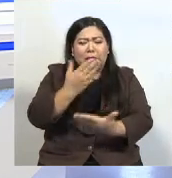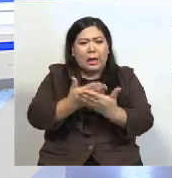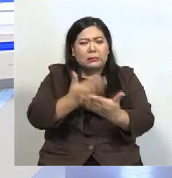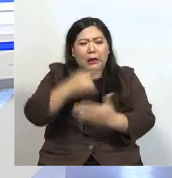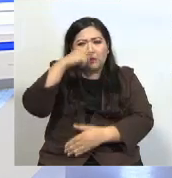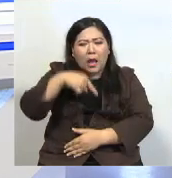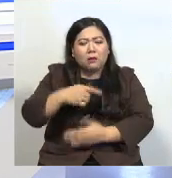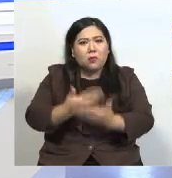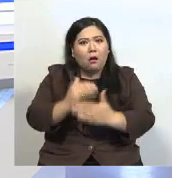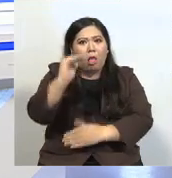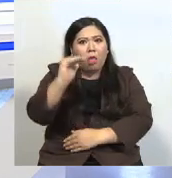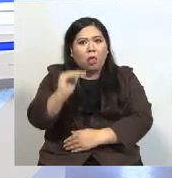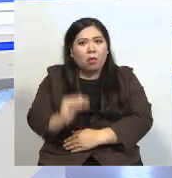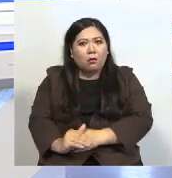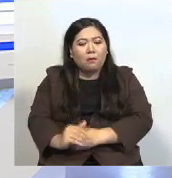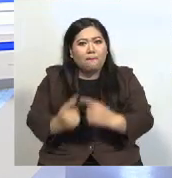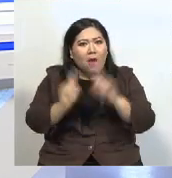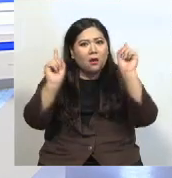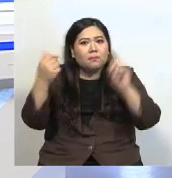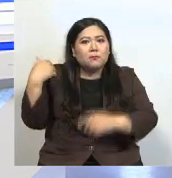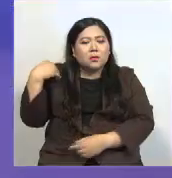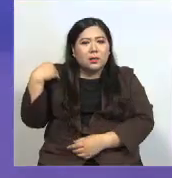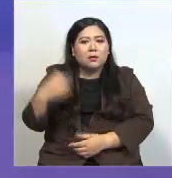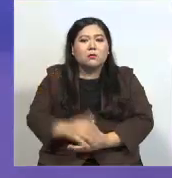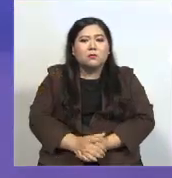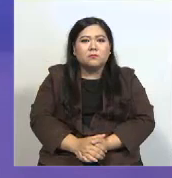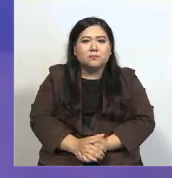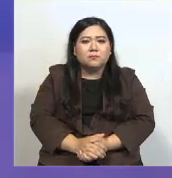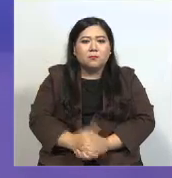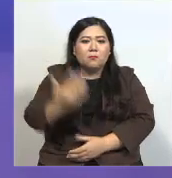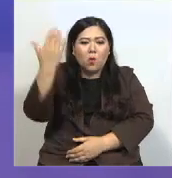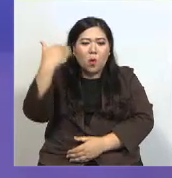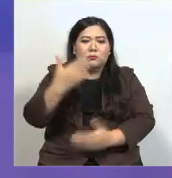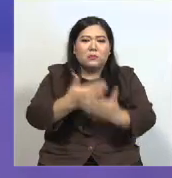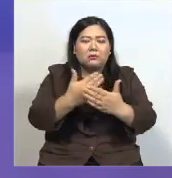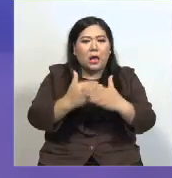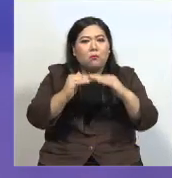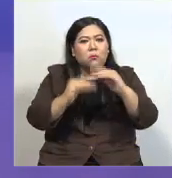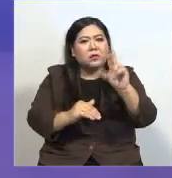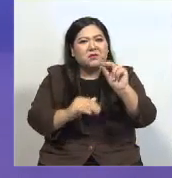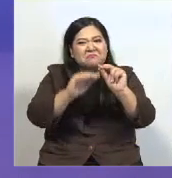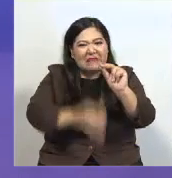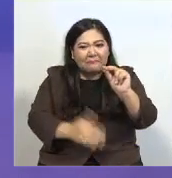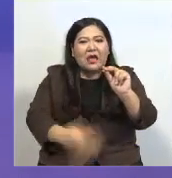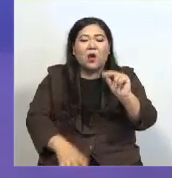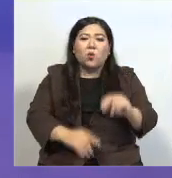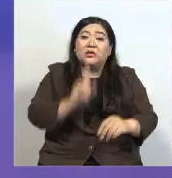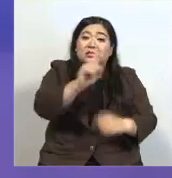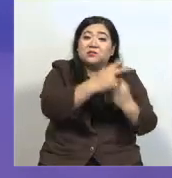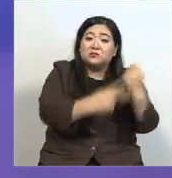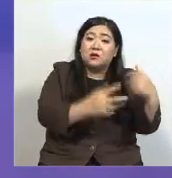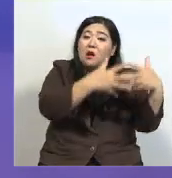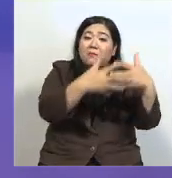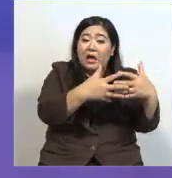ทที่ค่อนข้างผันผวนกว่าปกติโดยถือว่าในช่วงที่ผ่านมานั้นแข็งค่าต่ํากว่าระดับ30บาทต่อเหรียญสหรัฐซึ่